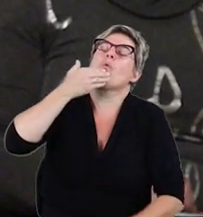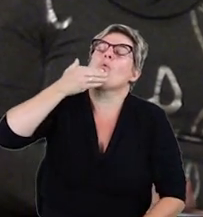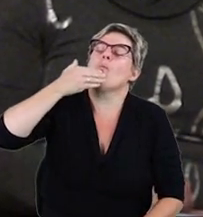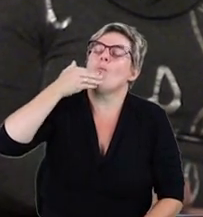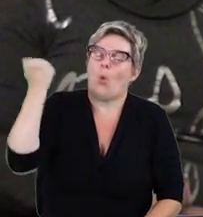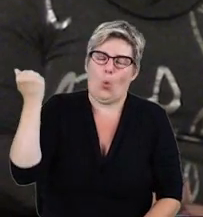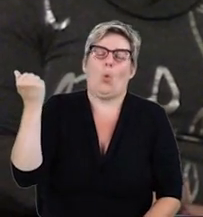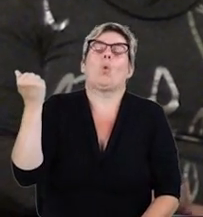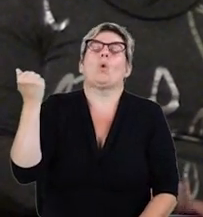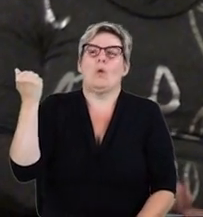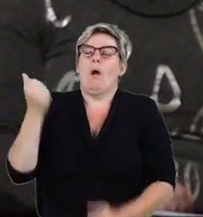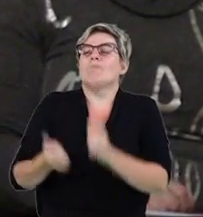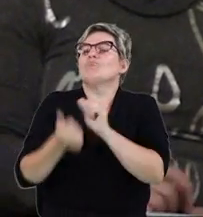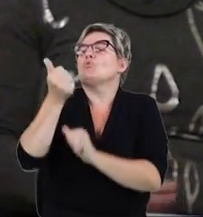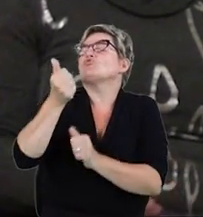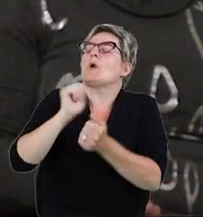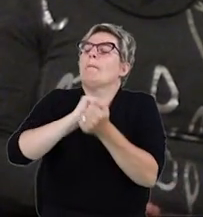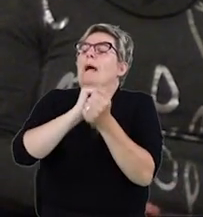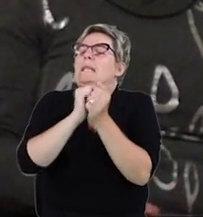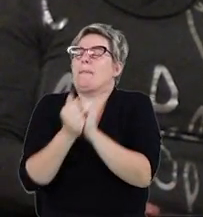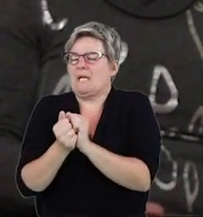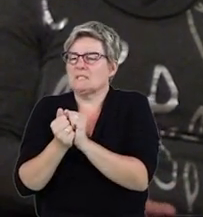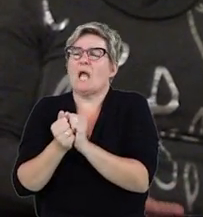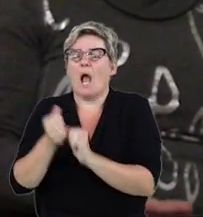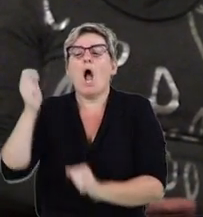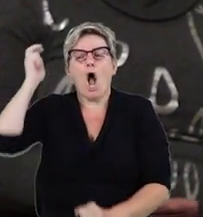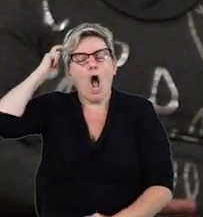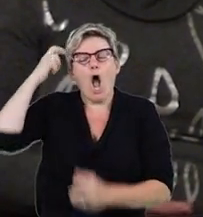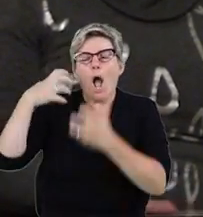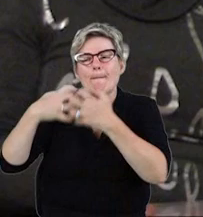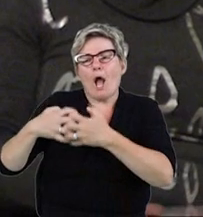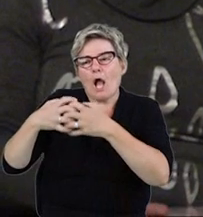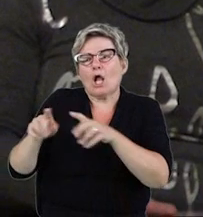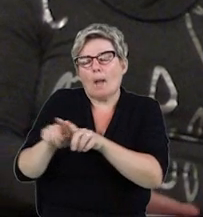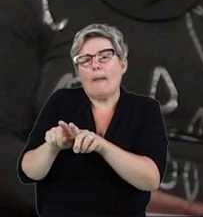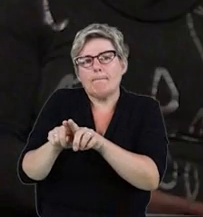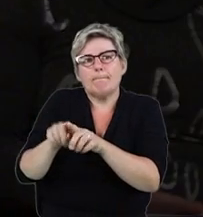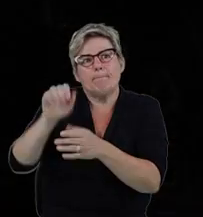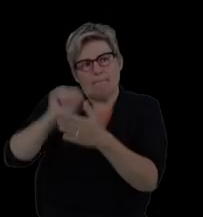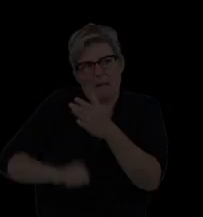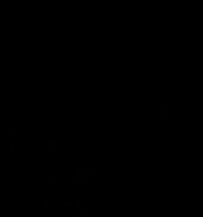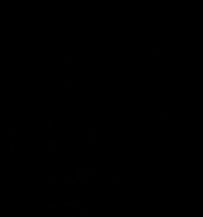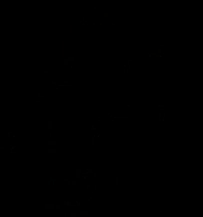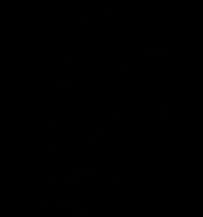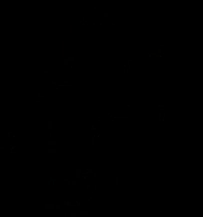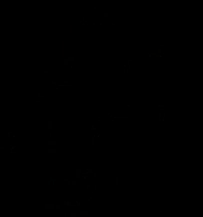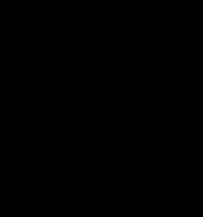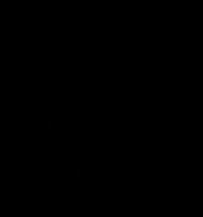beaucoup plus adapté. Mais ça reste que c'est un appareil quand même, donc elle manque des choses quand même.